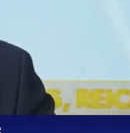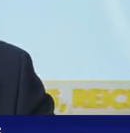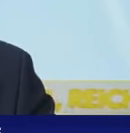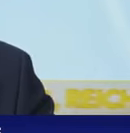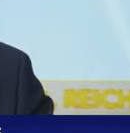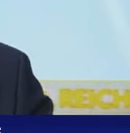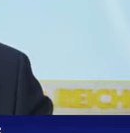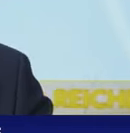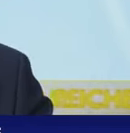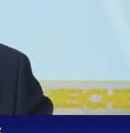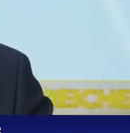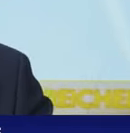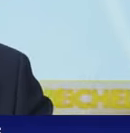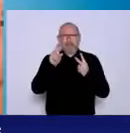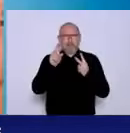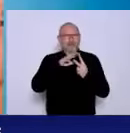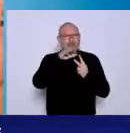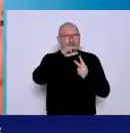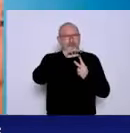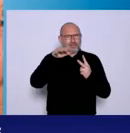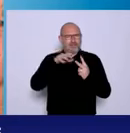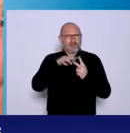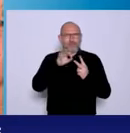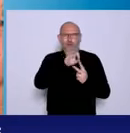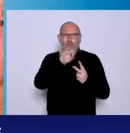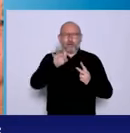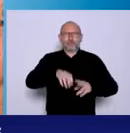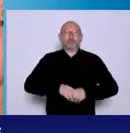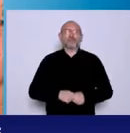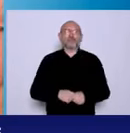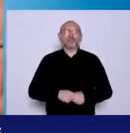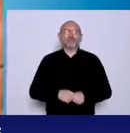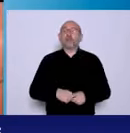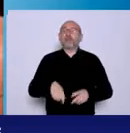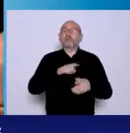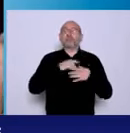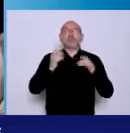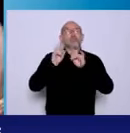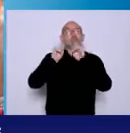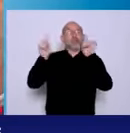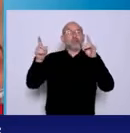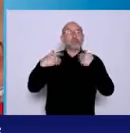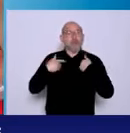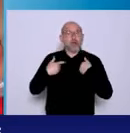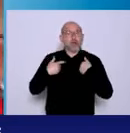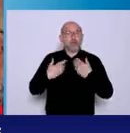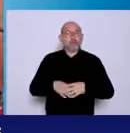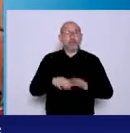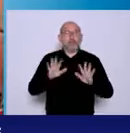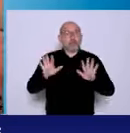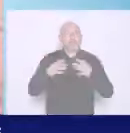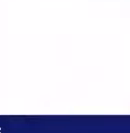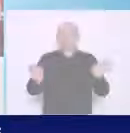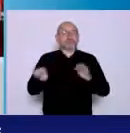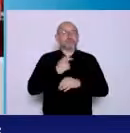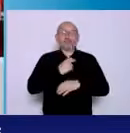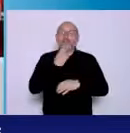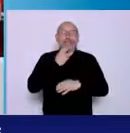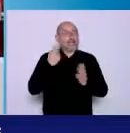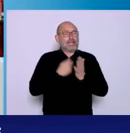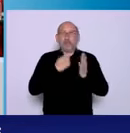es uns noch einmal an ich bin Unternehmer und bitte erschrecken sie jetzt nicht ich habe eine Bäckerei